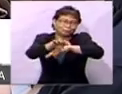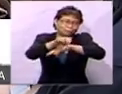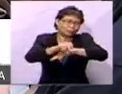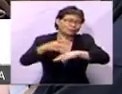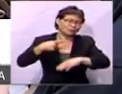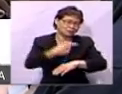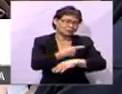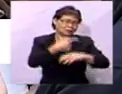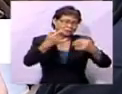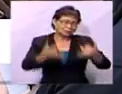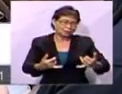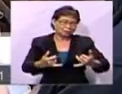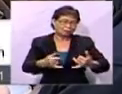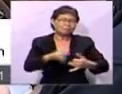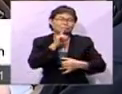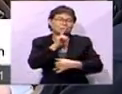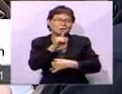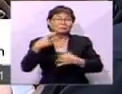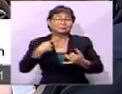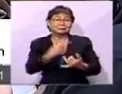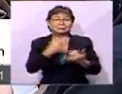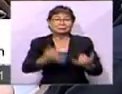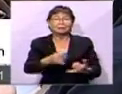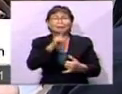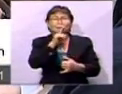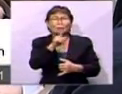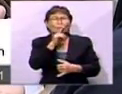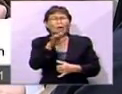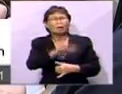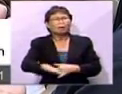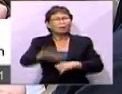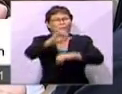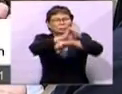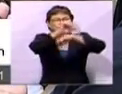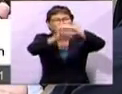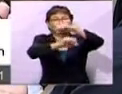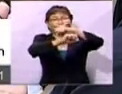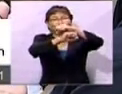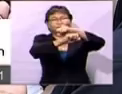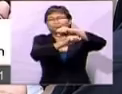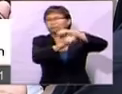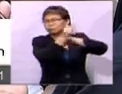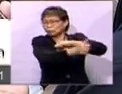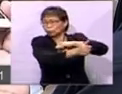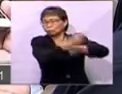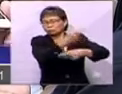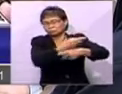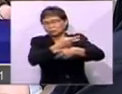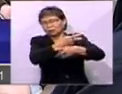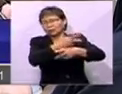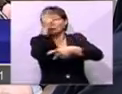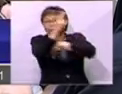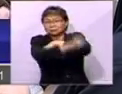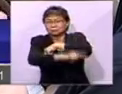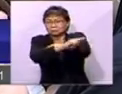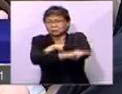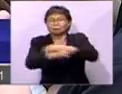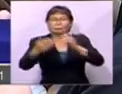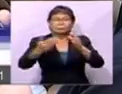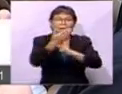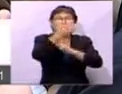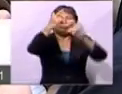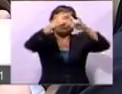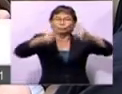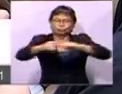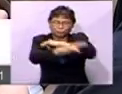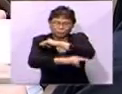Kita sekadar memastikan struktur asal itu tetap dijaga. Malah kerajaan negeri melalui Muzium